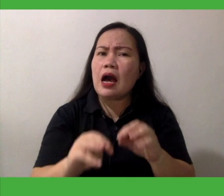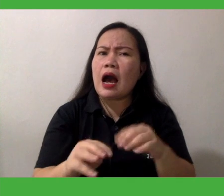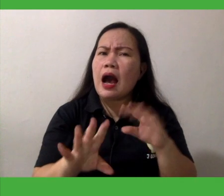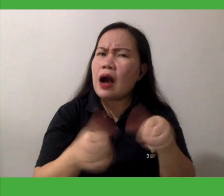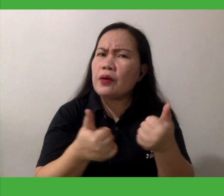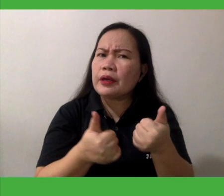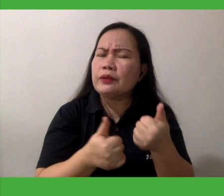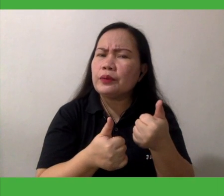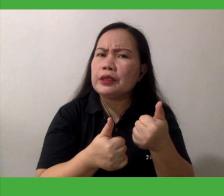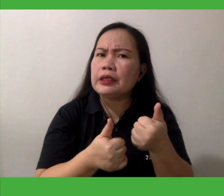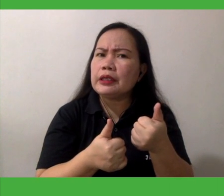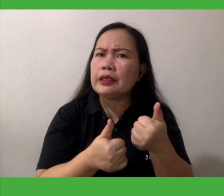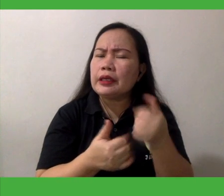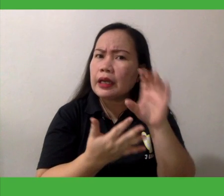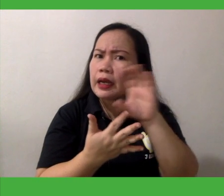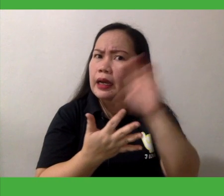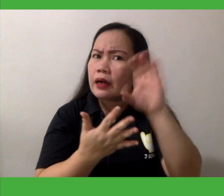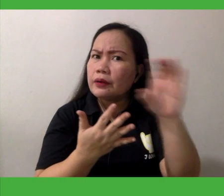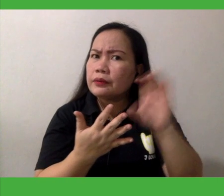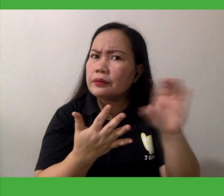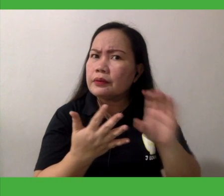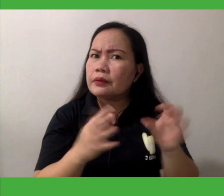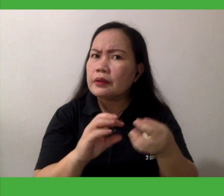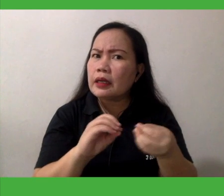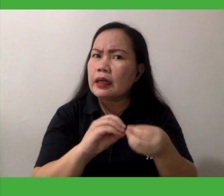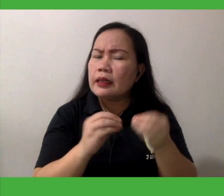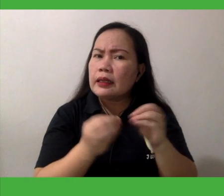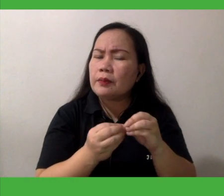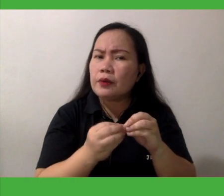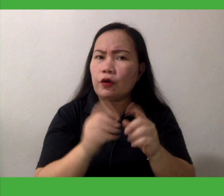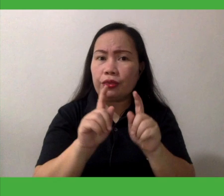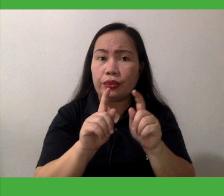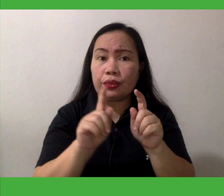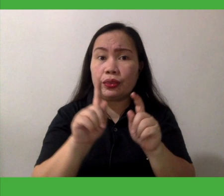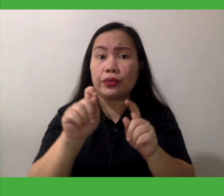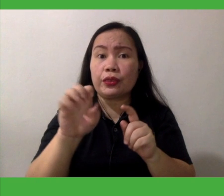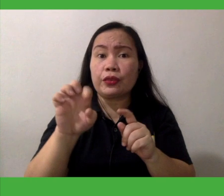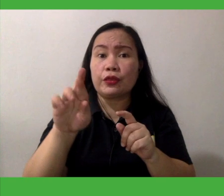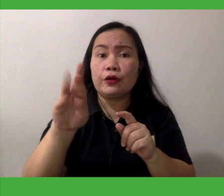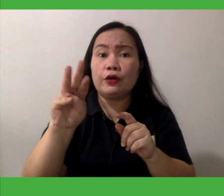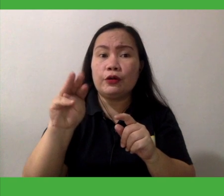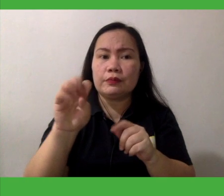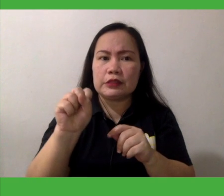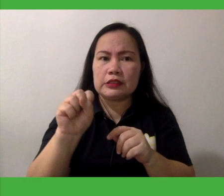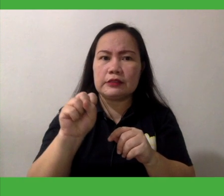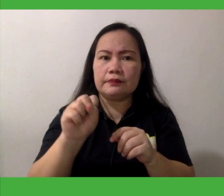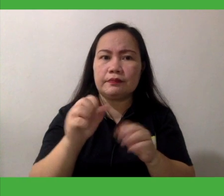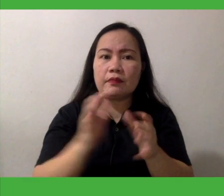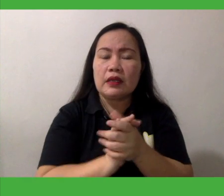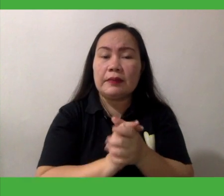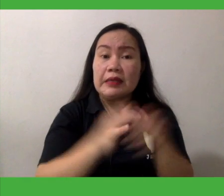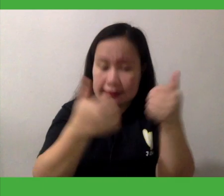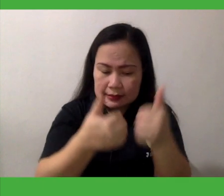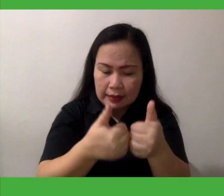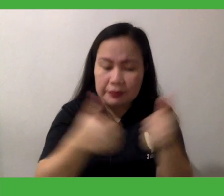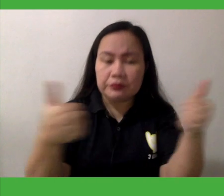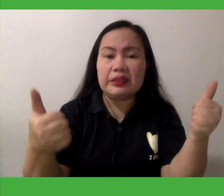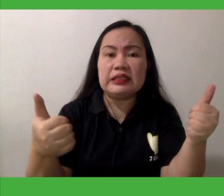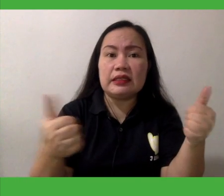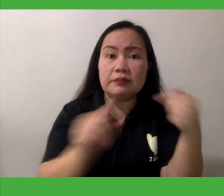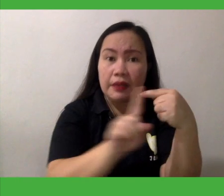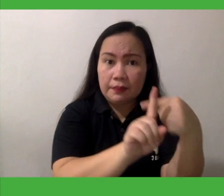ba natin makukuha ang bilang ng terms? Okay? So, kapag ganyan, since ang